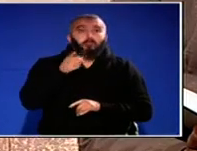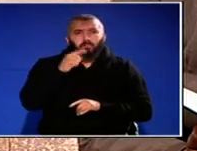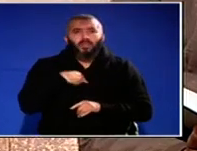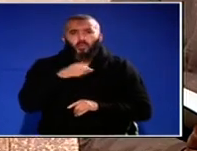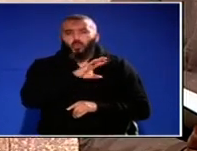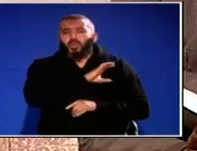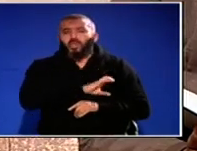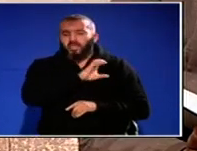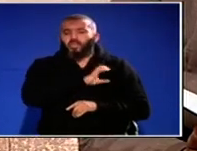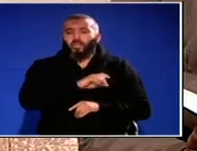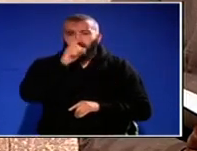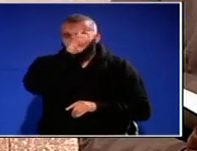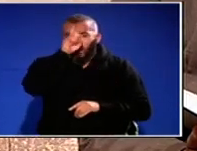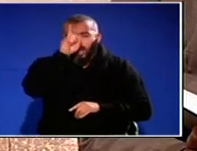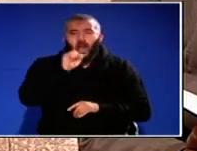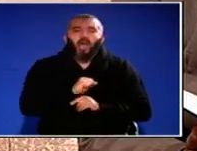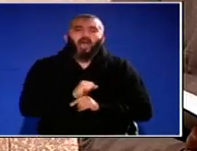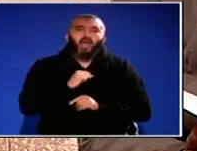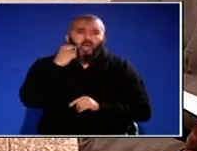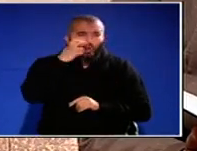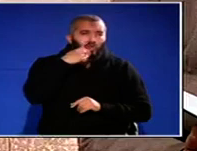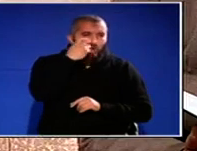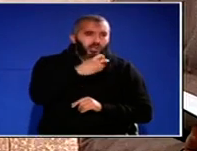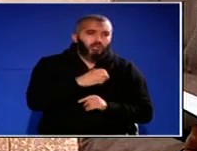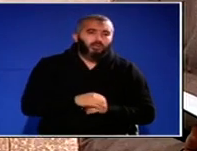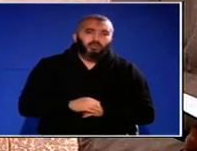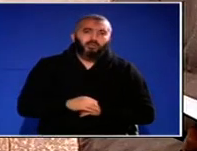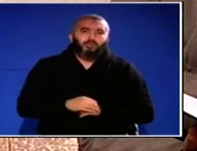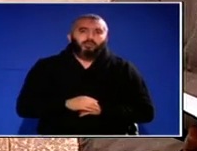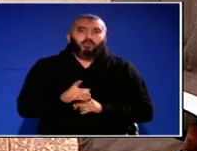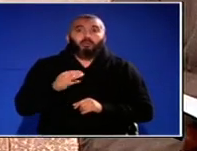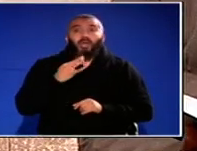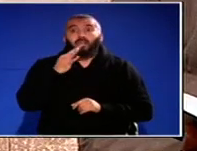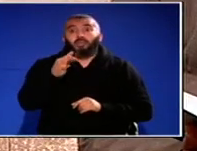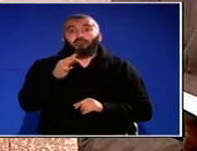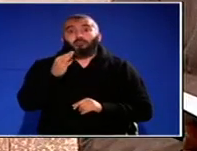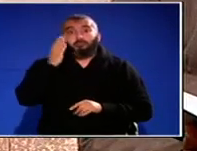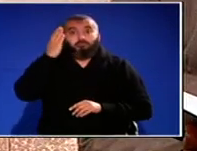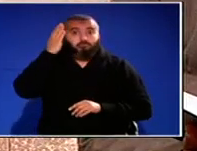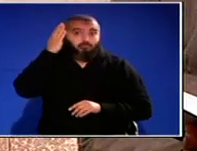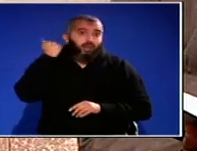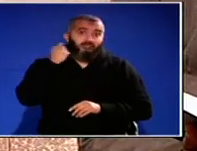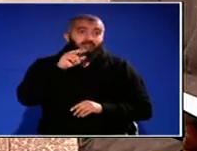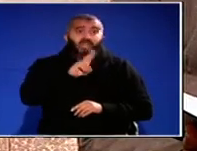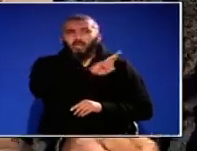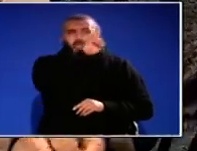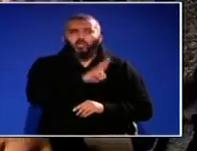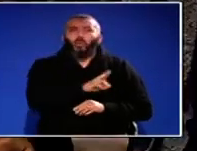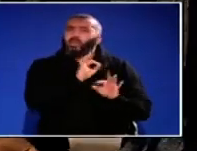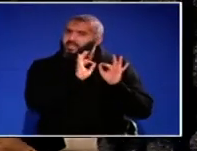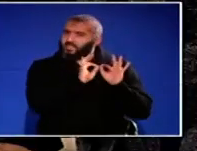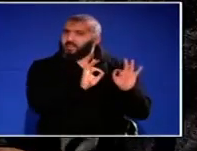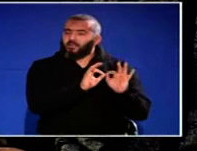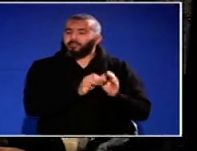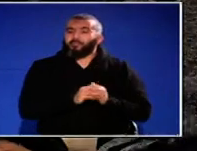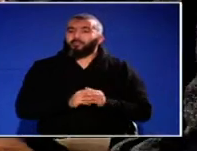المسألة ننظر. ولكن قل لا يحيرك، أنا لا أتحدث عن الكلام، فنحن